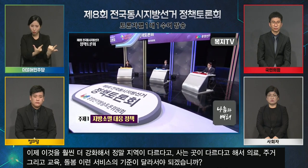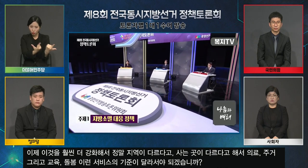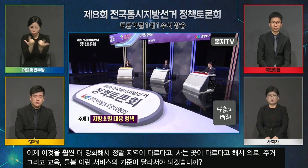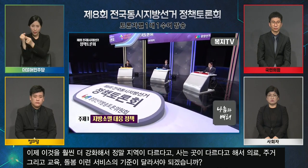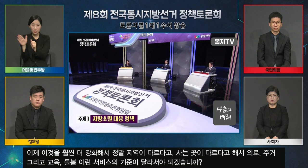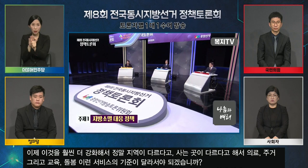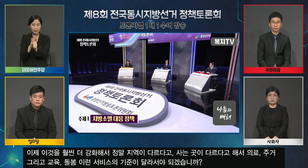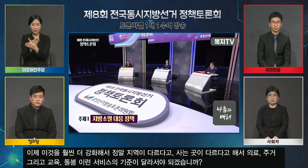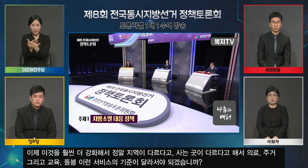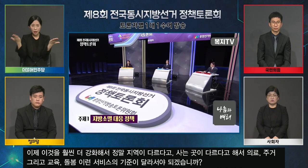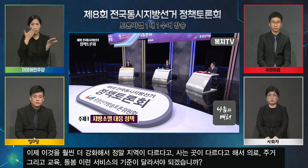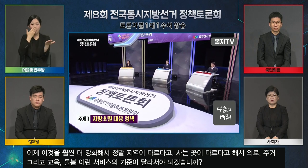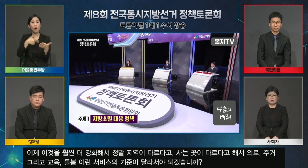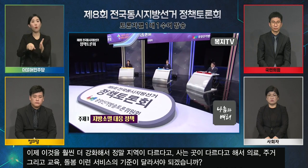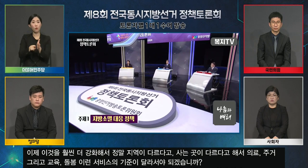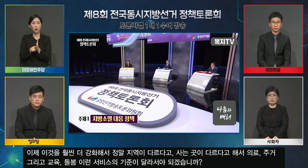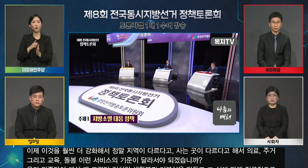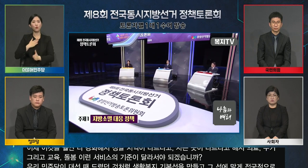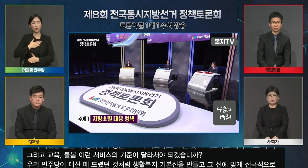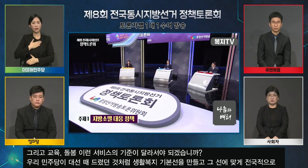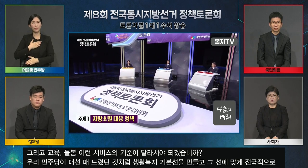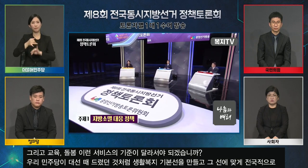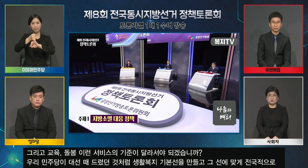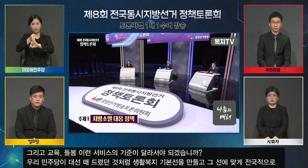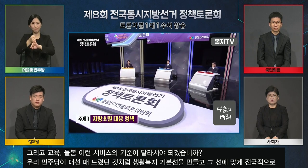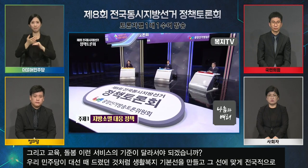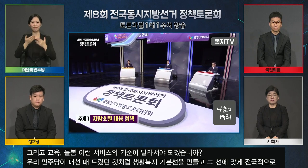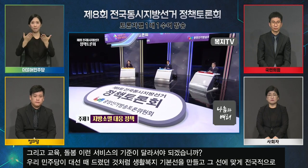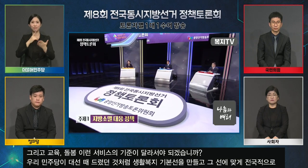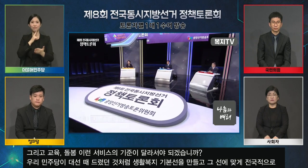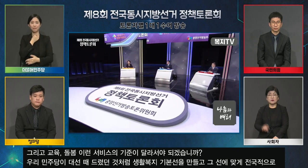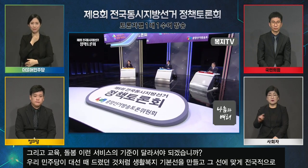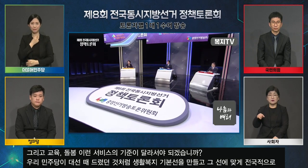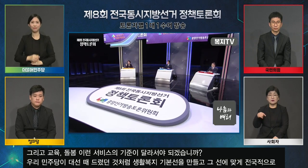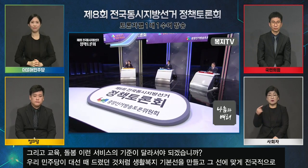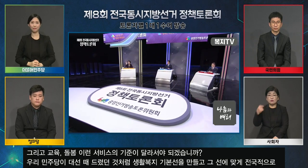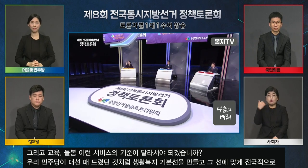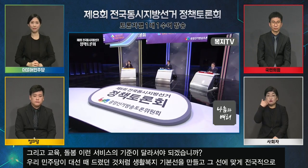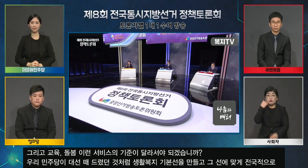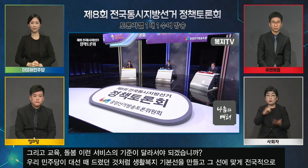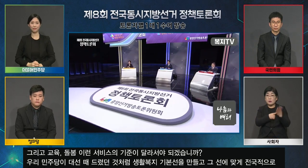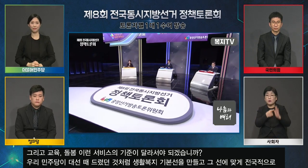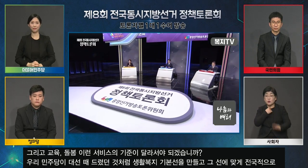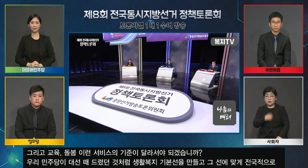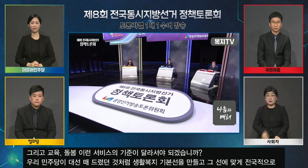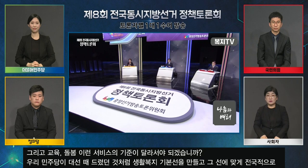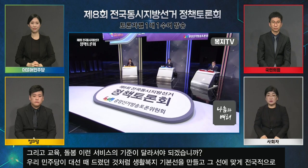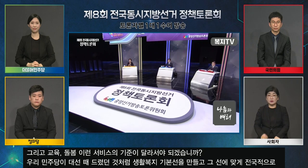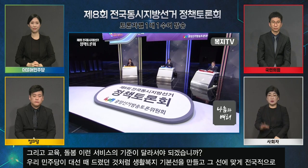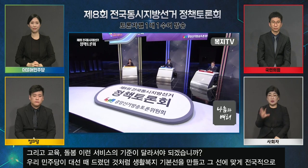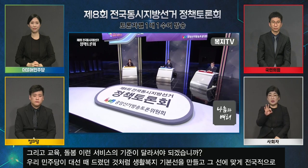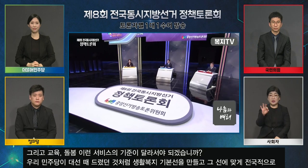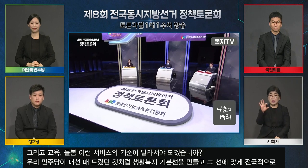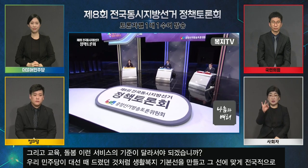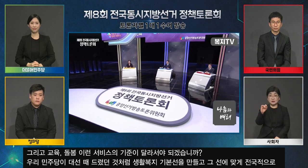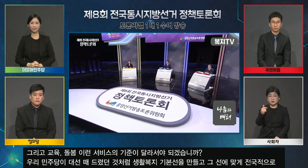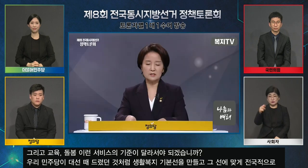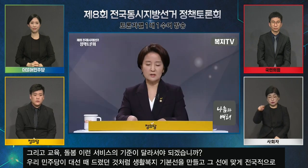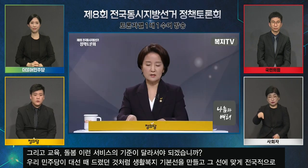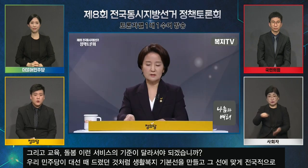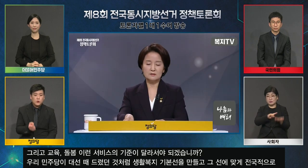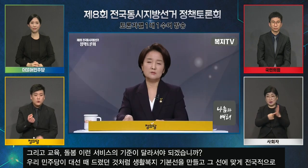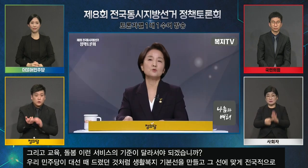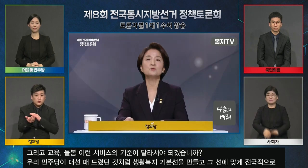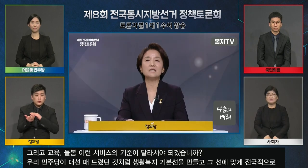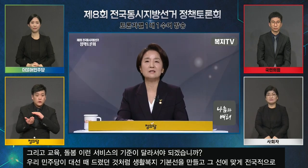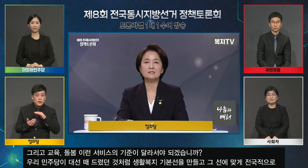제공되도록 그렇게 말씀을 드립니다. 다음 어느 분께서 발언하시겠습니까? 네, 윤주 의원님. 좀 전에